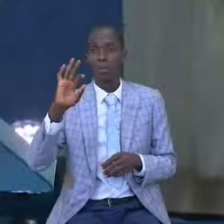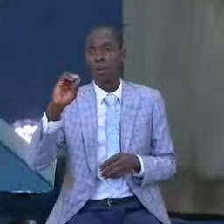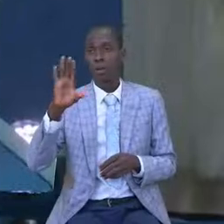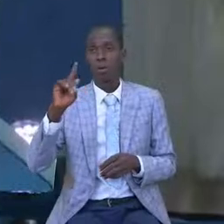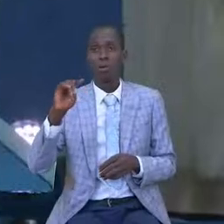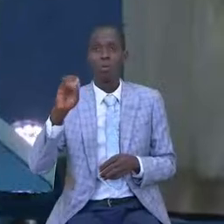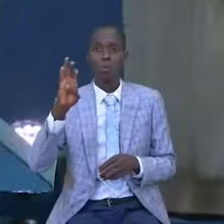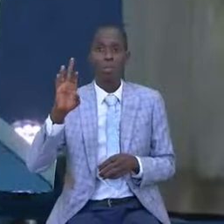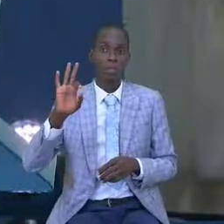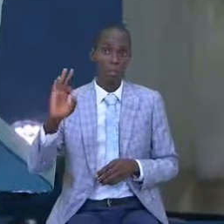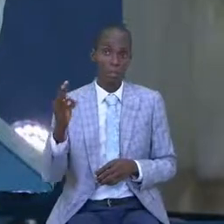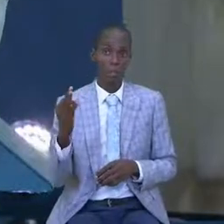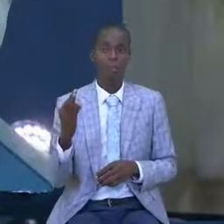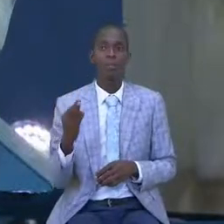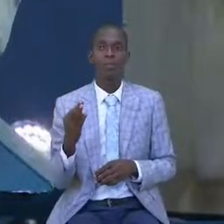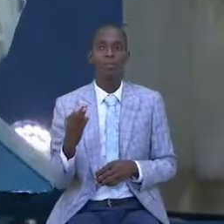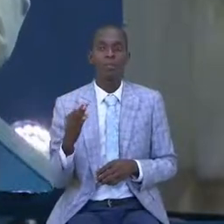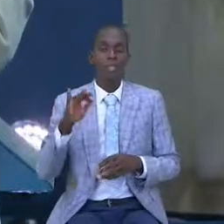de ce banquet.